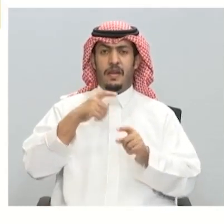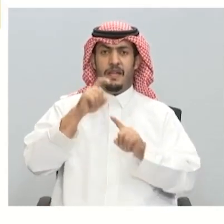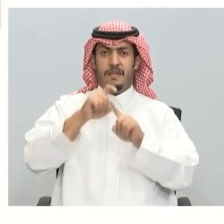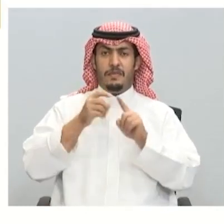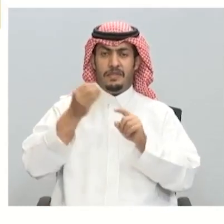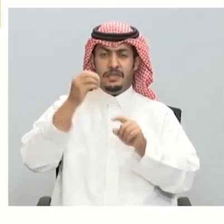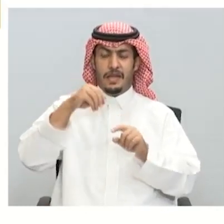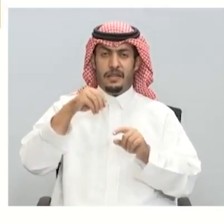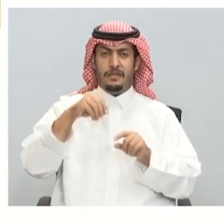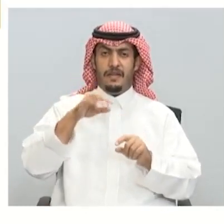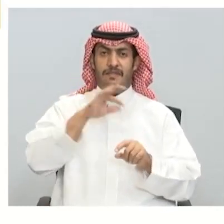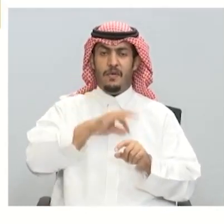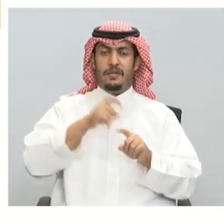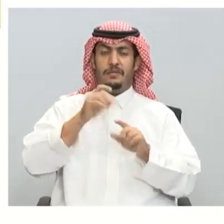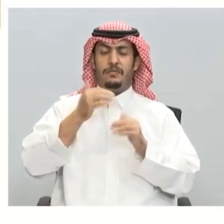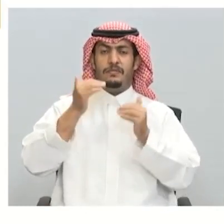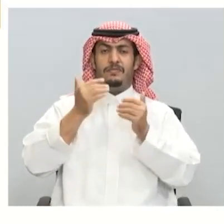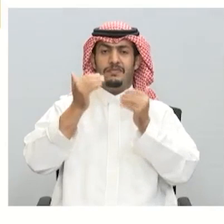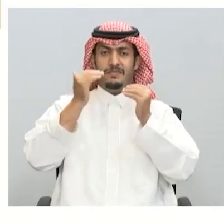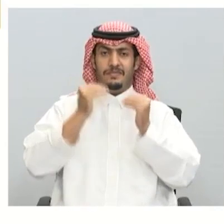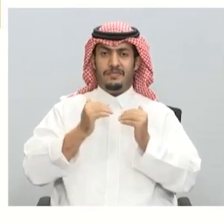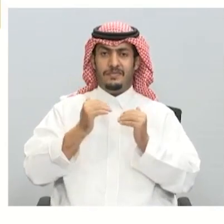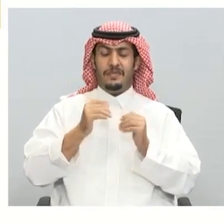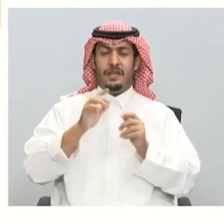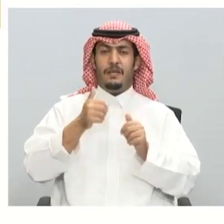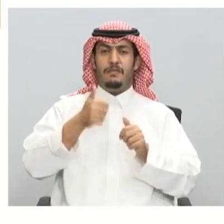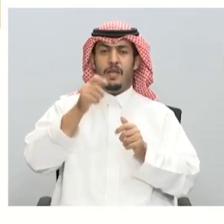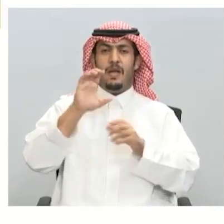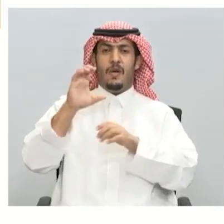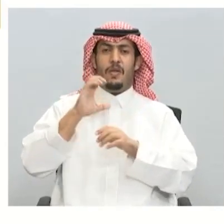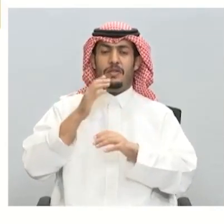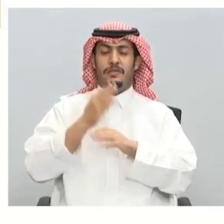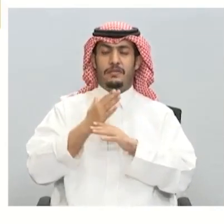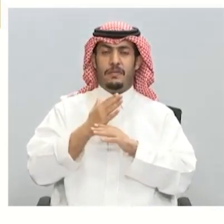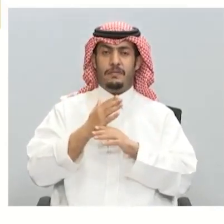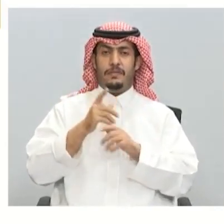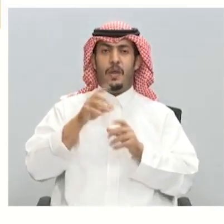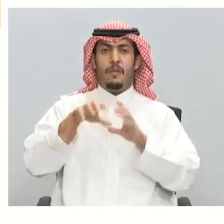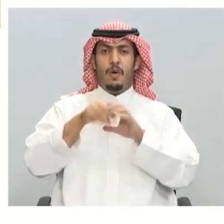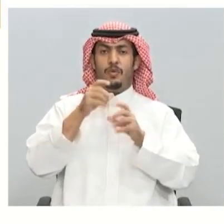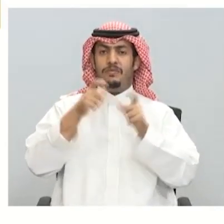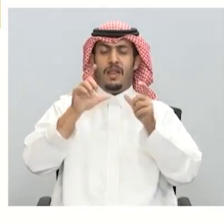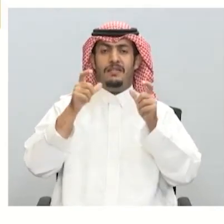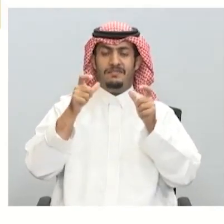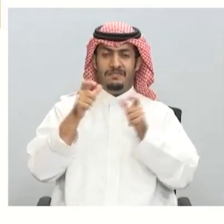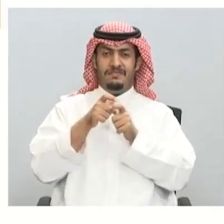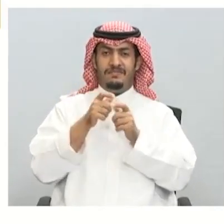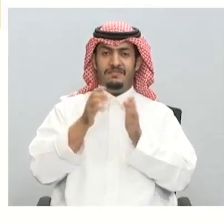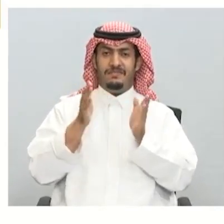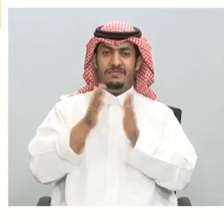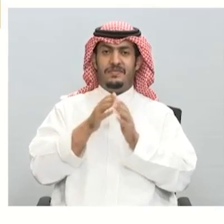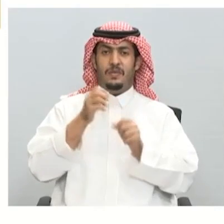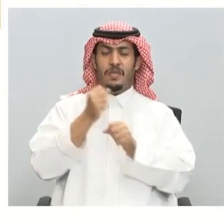فوائد بشكل اكبر وبالتالي سيقل الحصول على قروض وبالتالي ستقل المشاريع والتوسع اذا ستقل ماذا